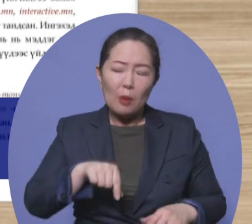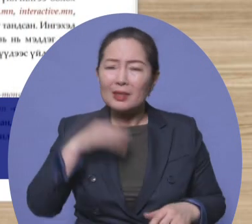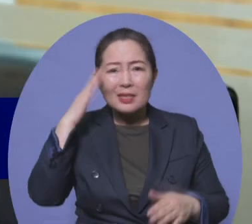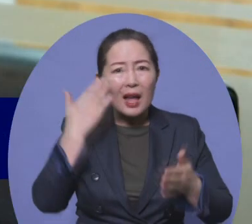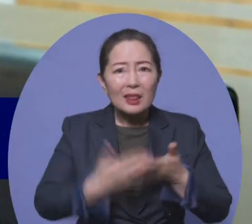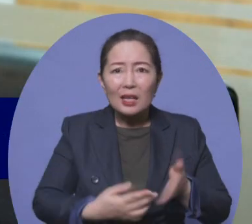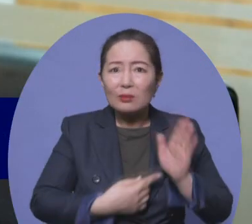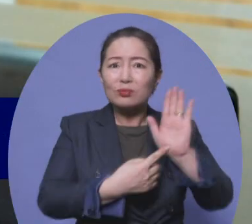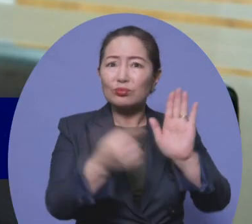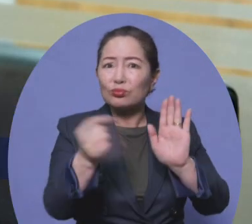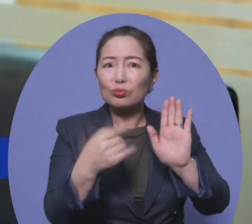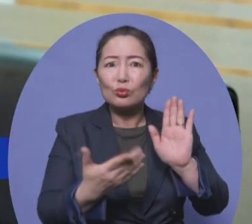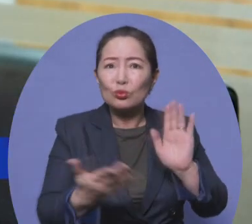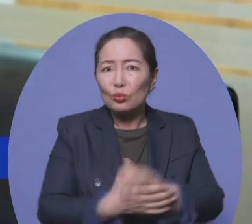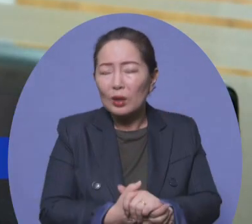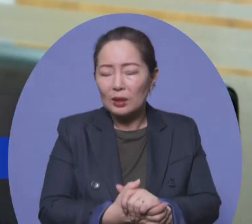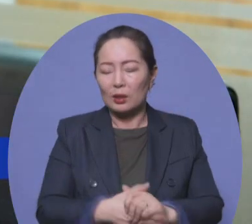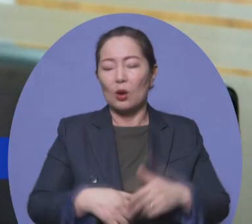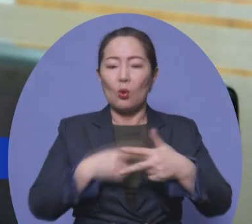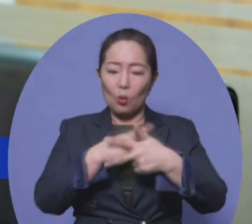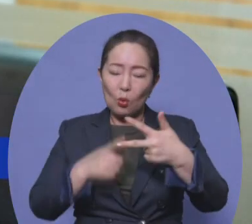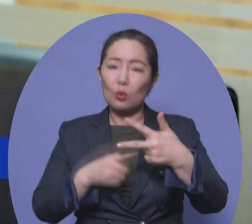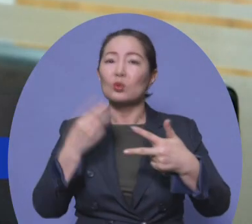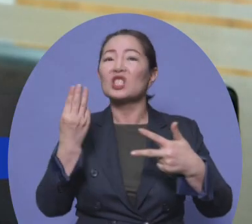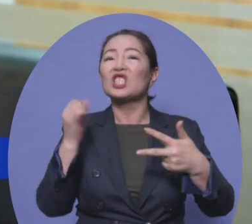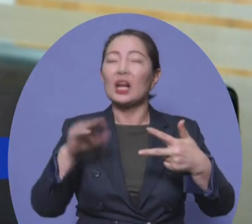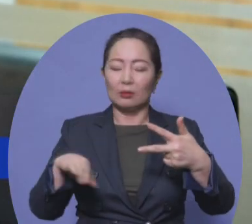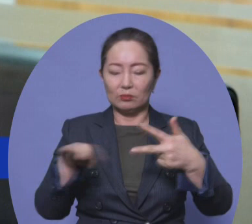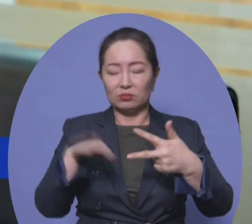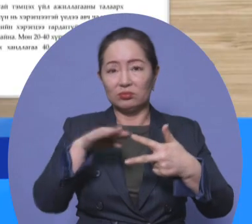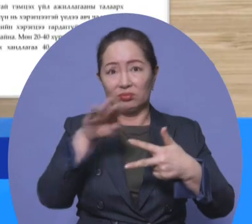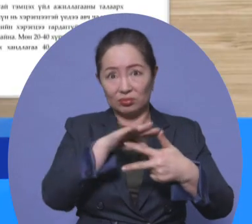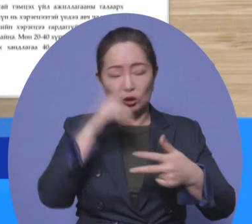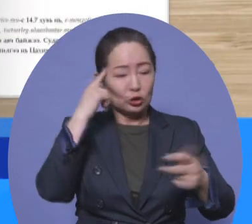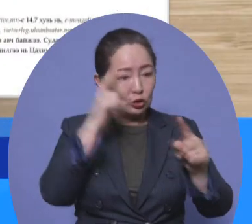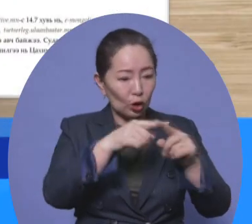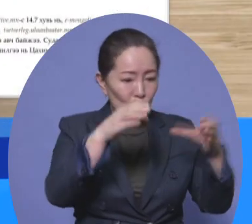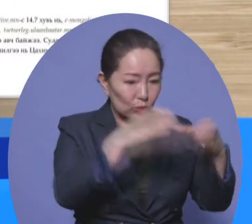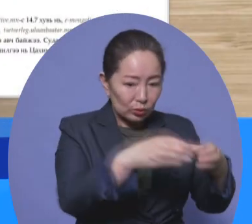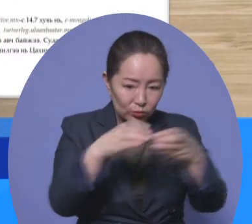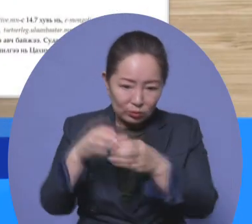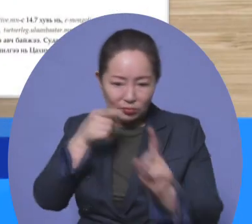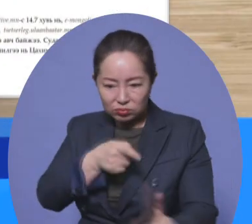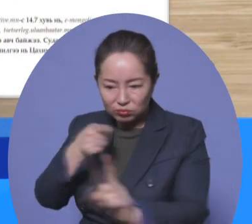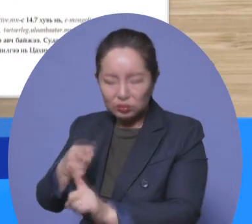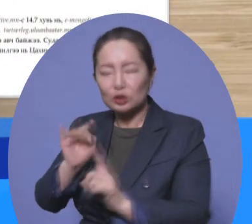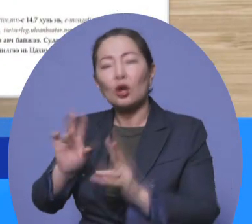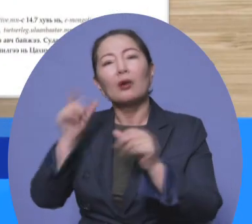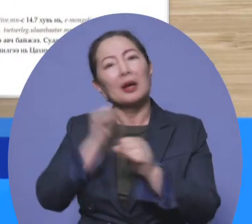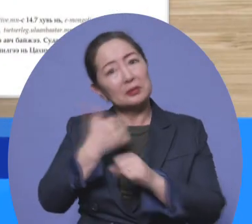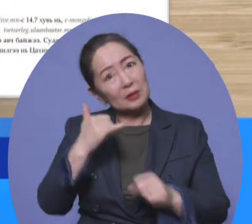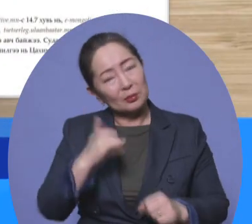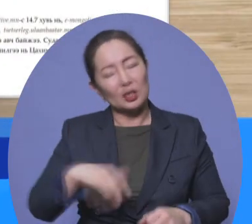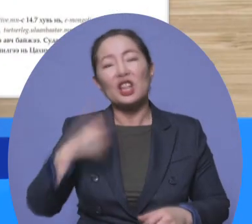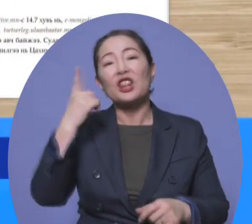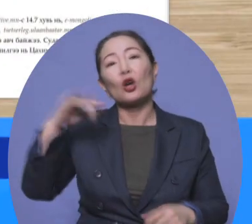болгож байгаа нэг зүйл нь болохоор гурван шатлалт одоо зорилттой бүлгийн соёлын өвлгүүл ажиллагааг явуулах юм бэ гэж. Нэгдүгээр